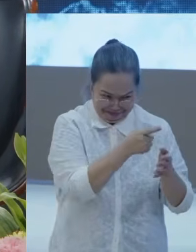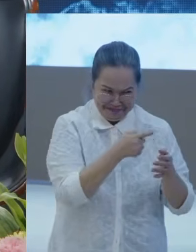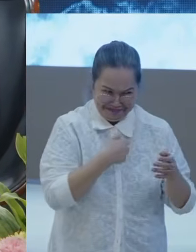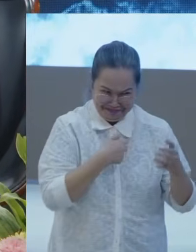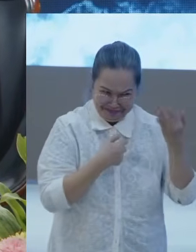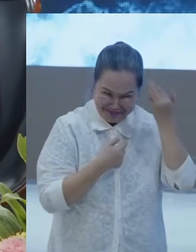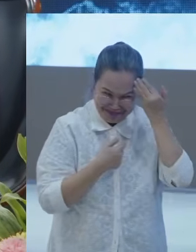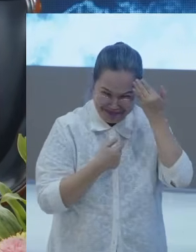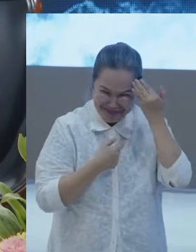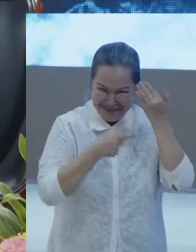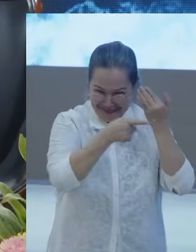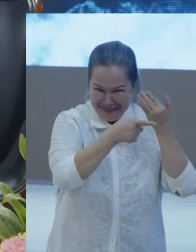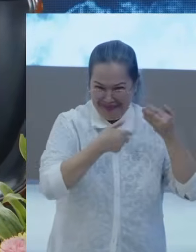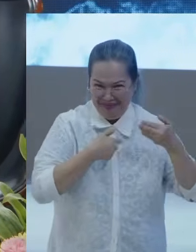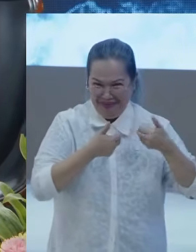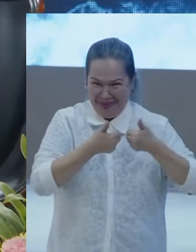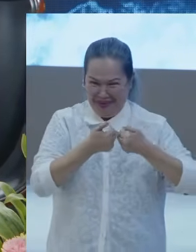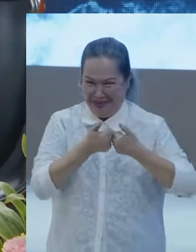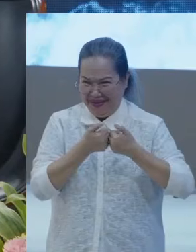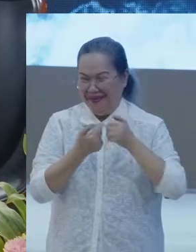Kunyari, girlfriend kita. No.